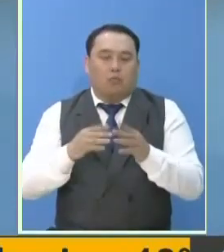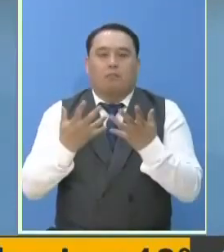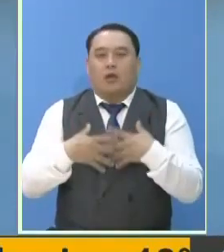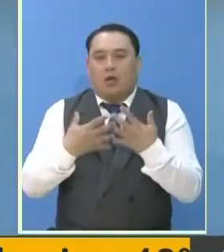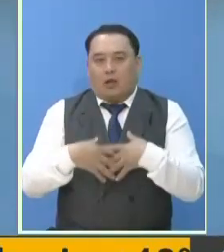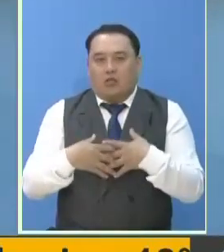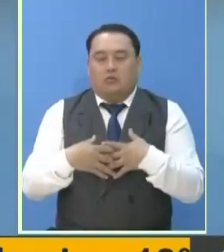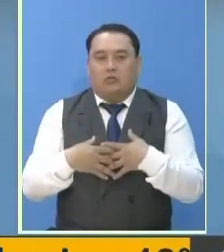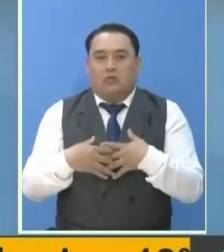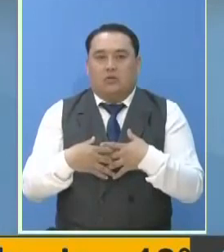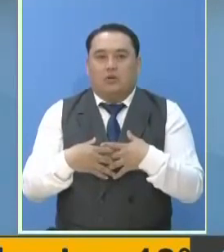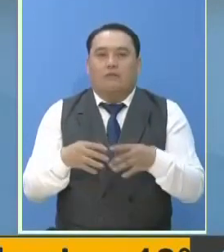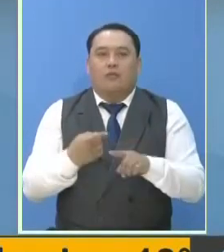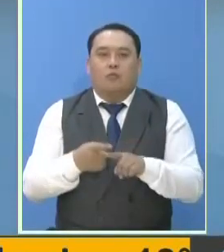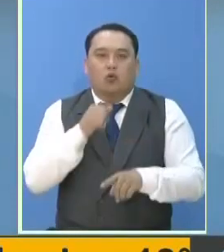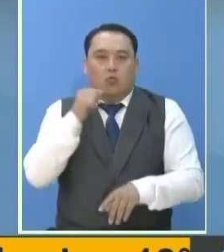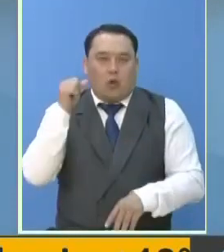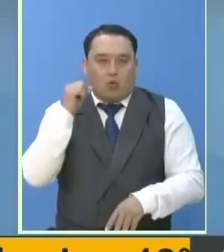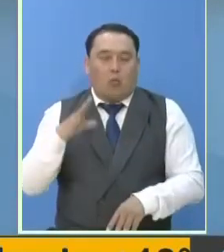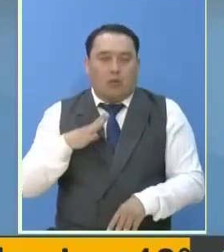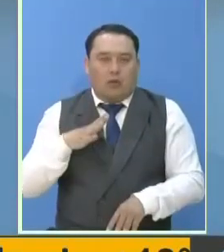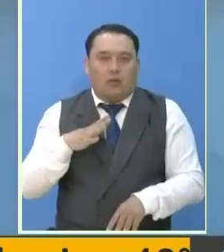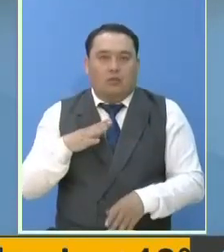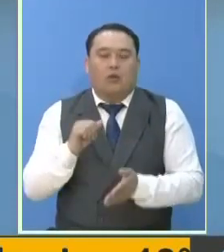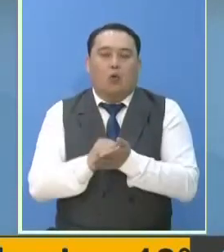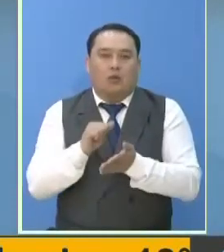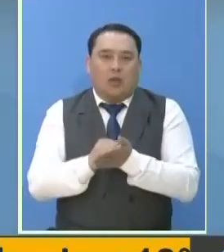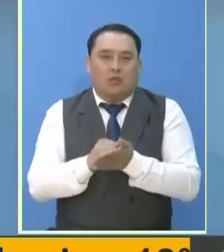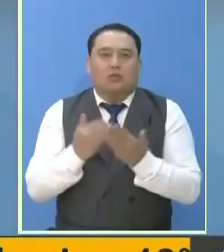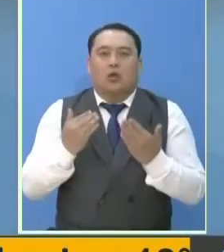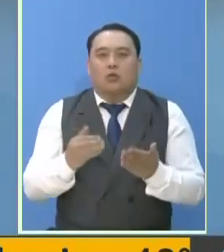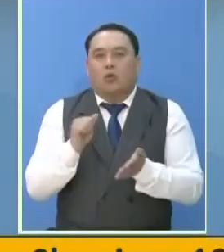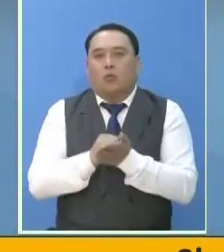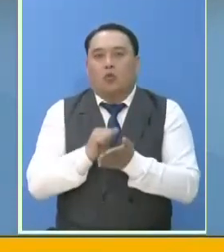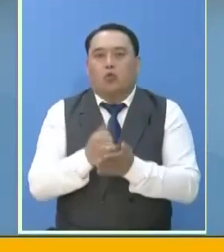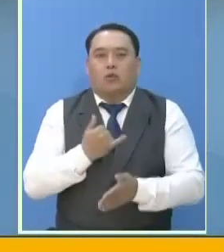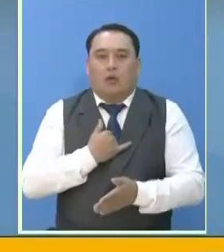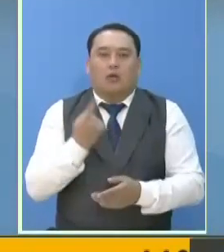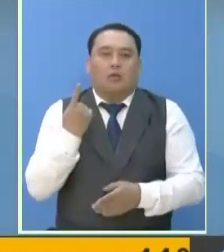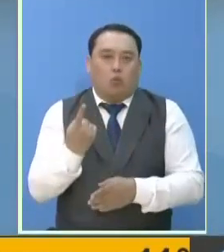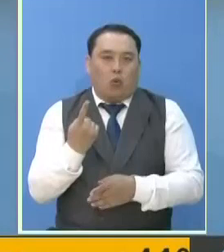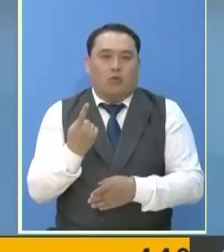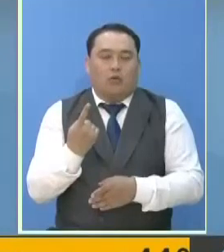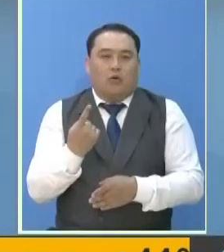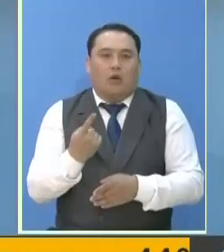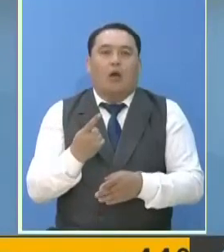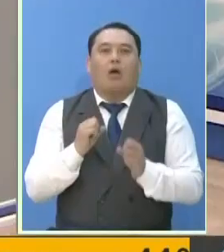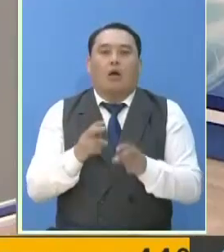механизмы реальные, ведь в прошлом году все это было как бы на бумаге, но на бумагах у нас получается одно, а как